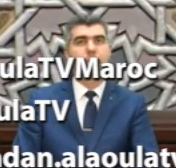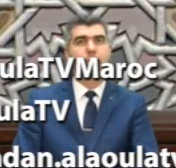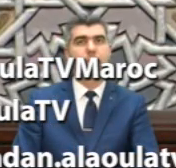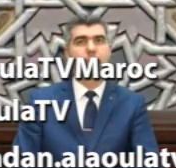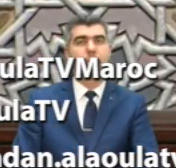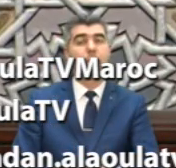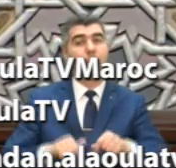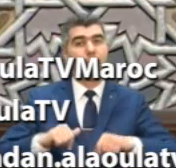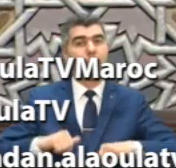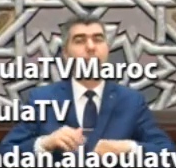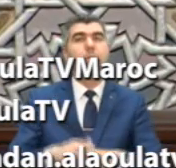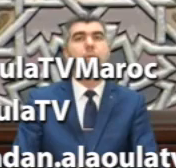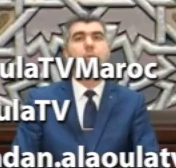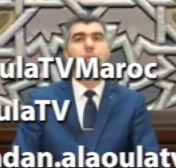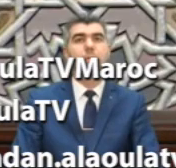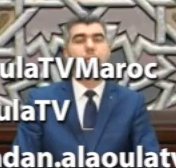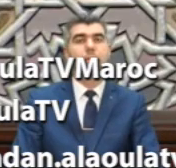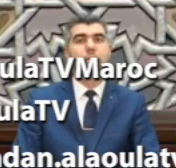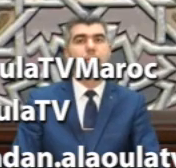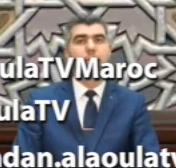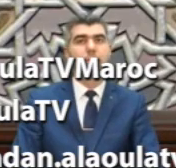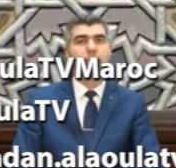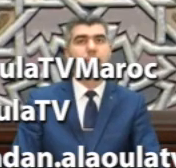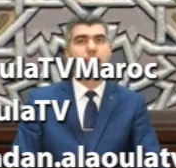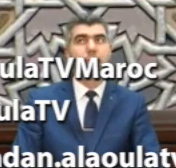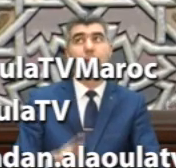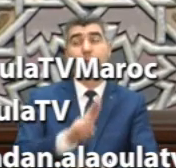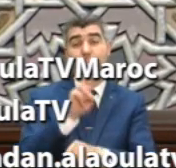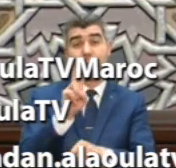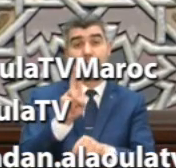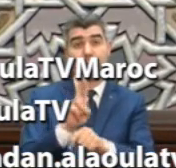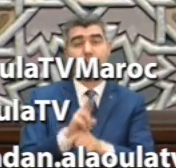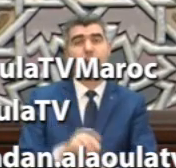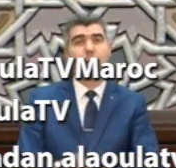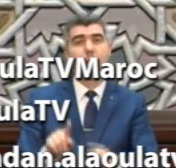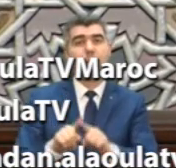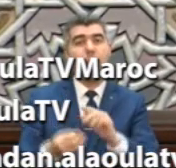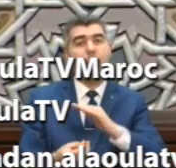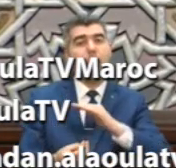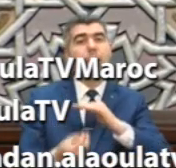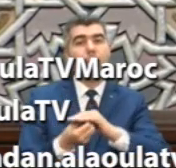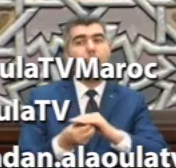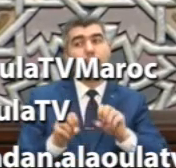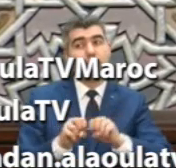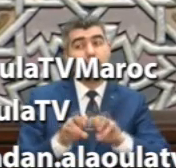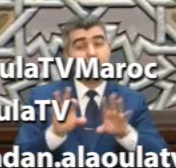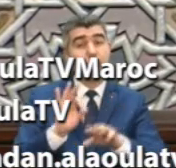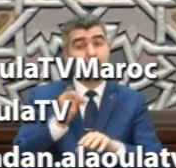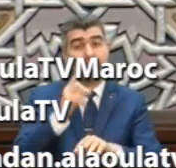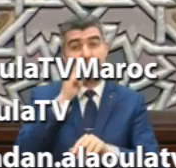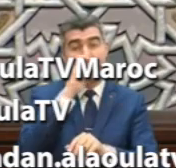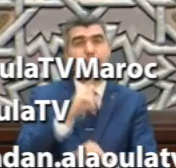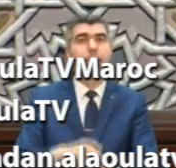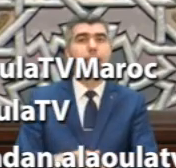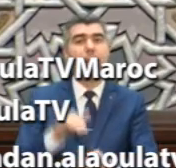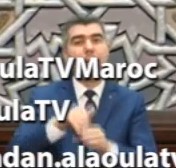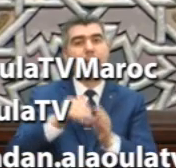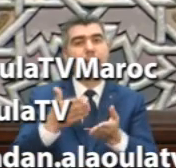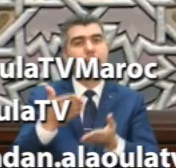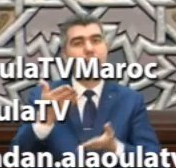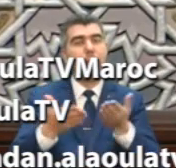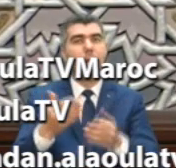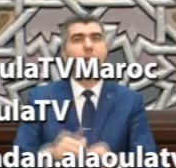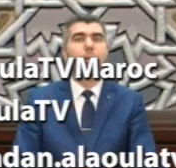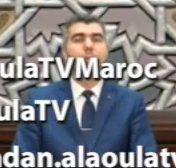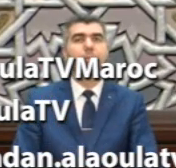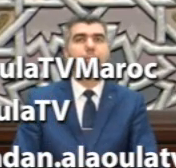مرحبا السيد الوزير. السؤال حول آفة الرشوة للسيدات والسادة النواب عن الفريق الاستقلالي